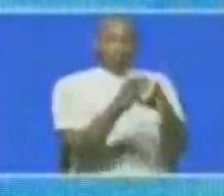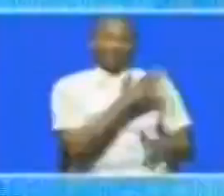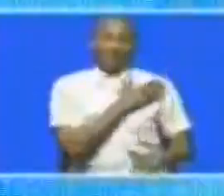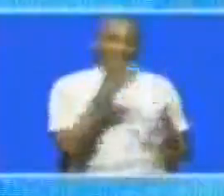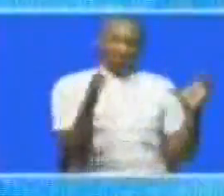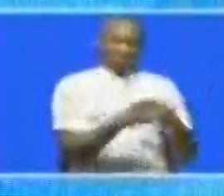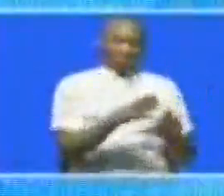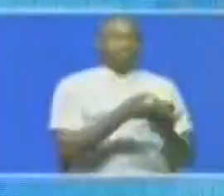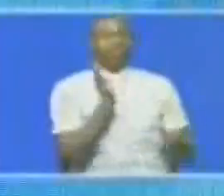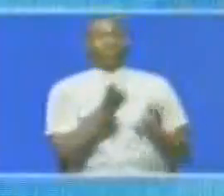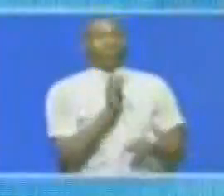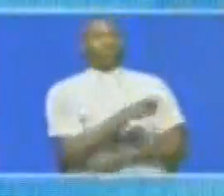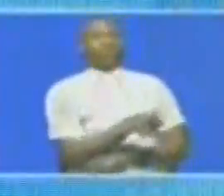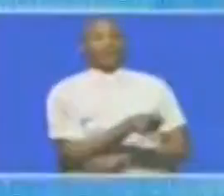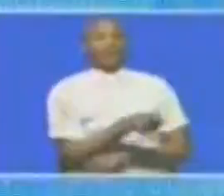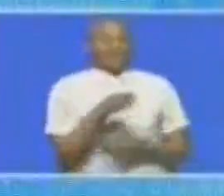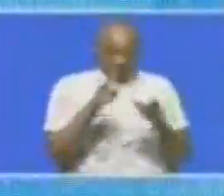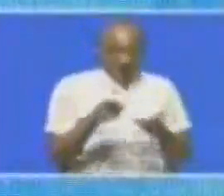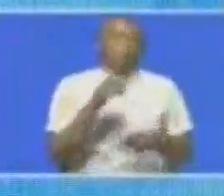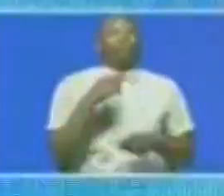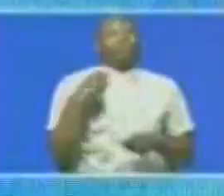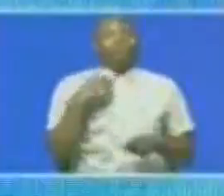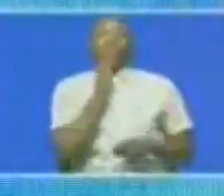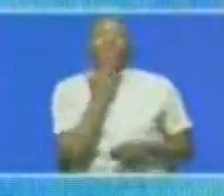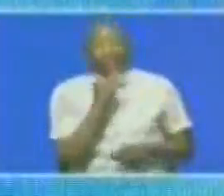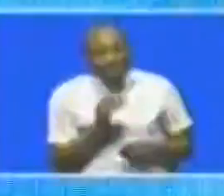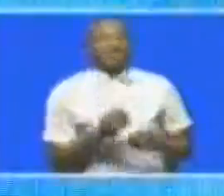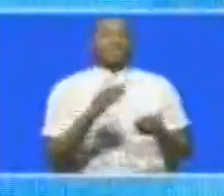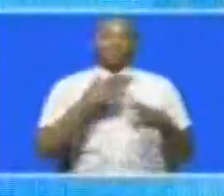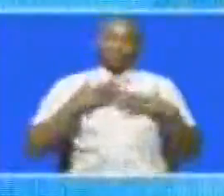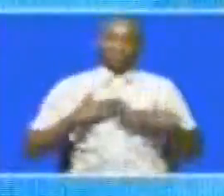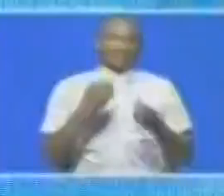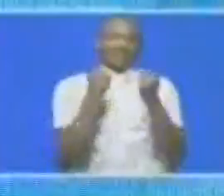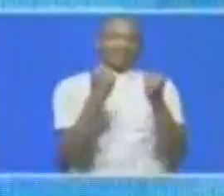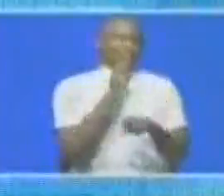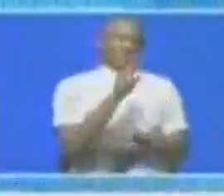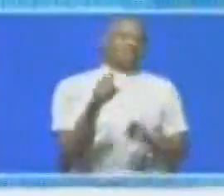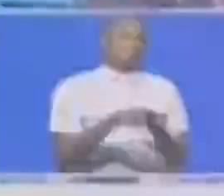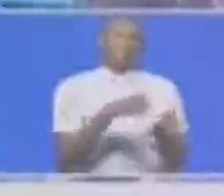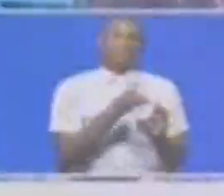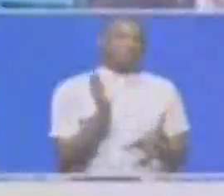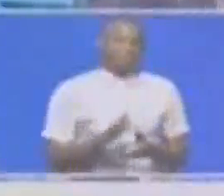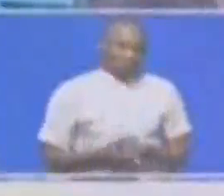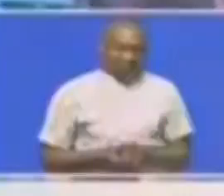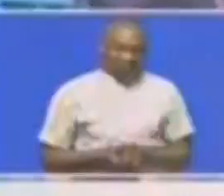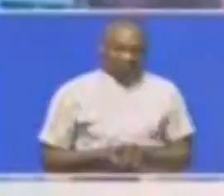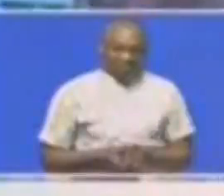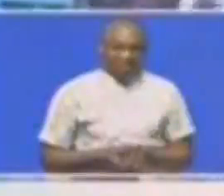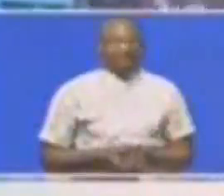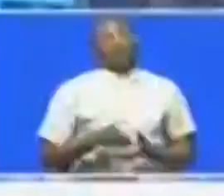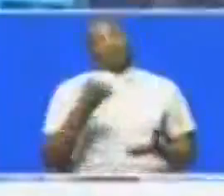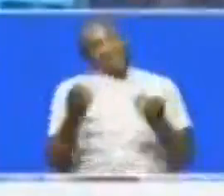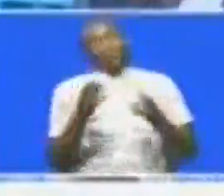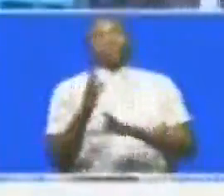kuondolewa, wa hivi karibuni akiwa ni wa Musalia Mudavadi ambaye amepokonywa walinzi. Is it when they withdraw